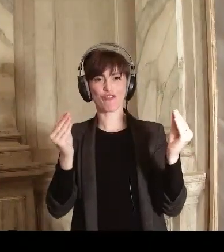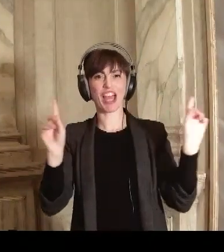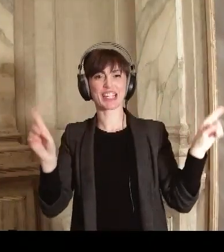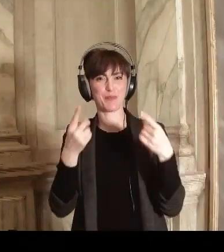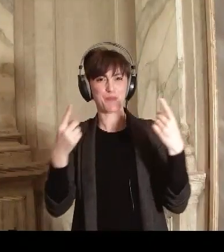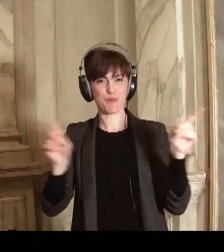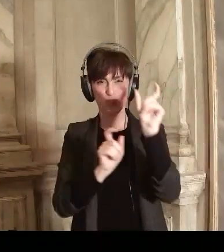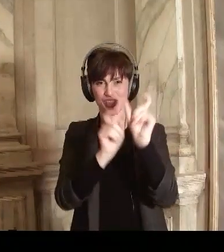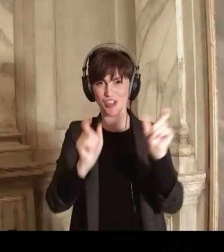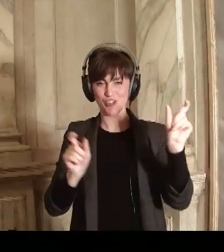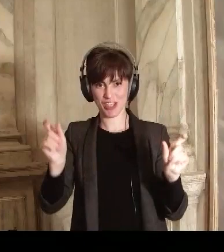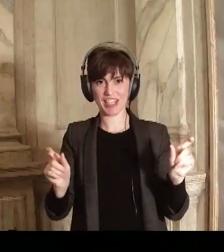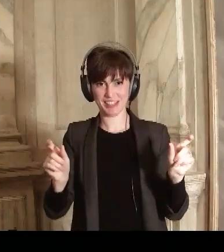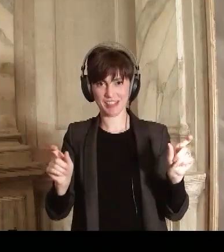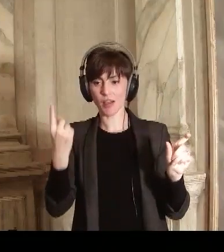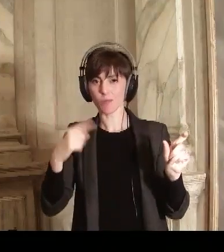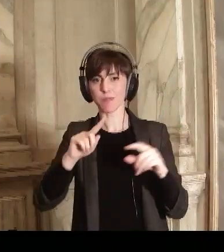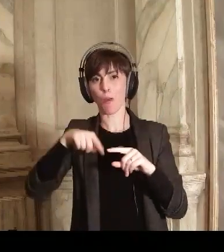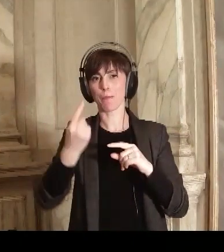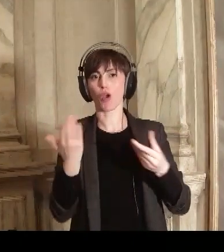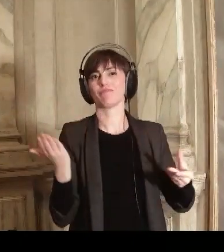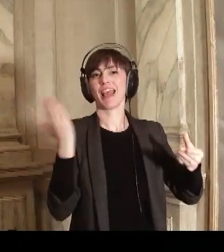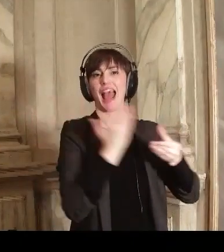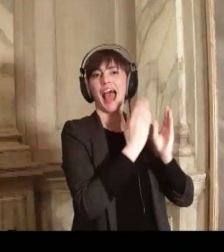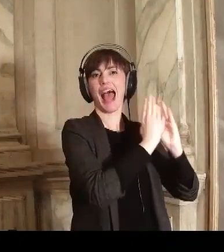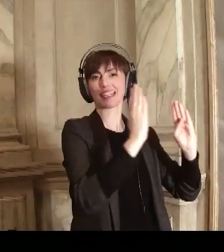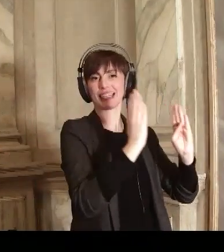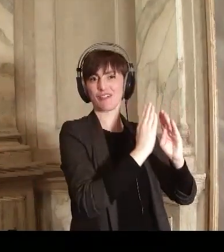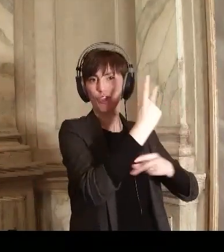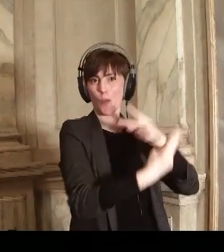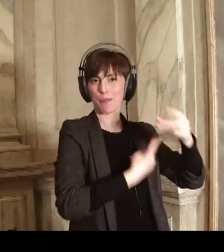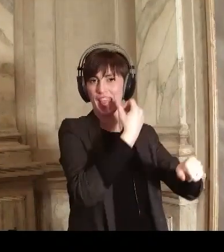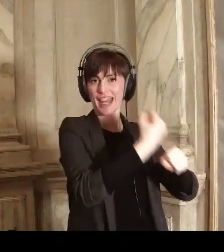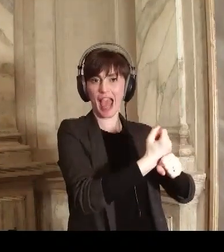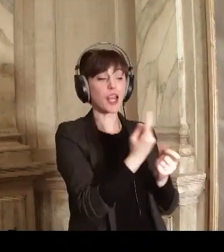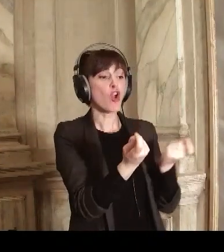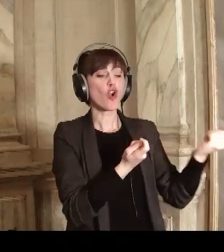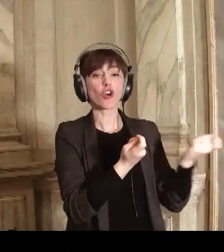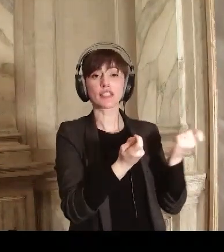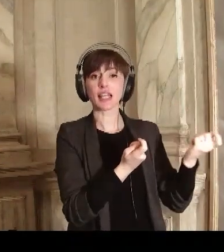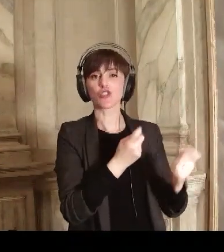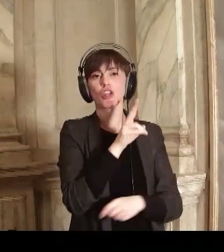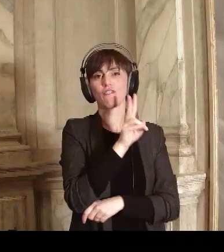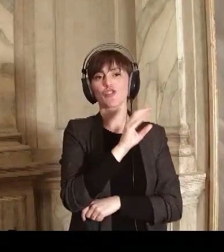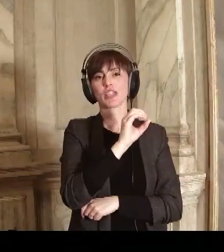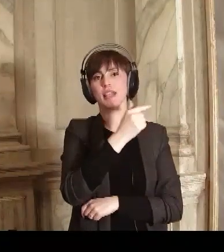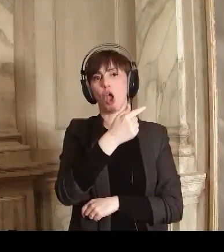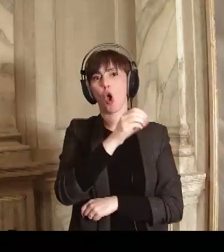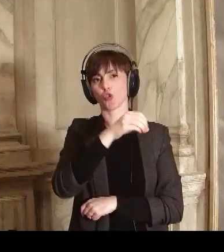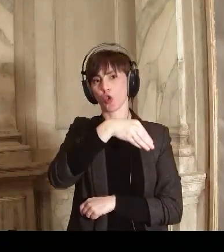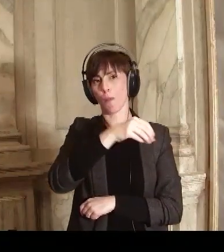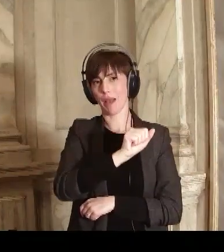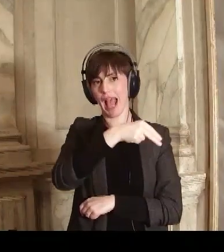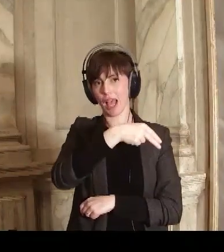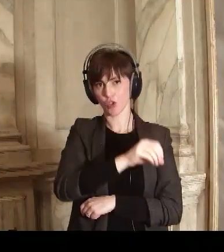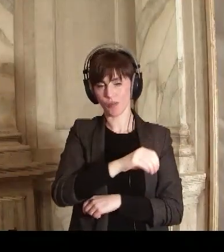Residenza dell'Archivio ASAC della Biennale, coordinati da Vincenzina Caterina Ottomano. Quindi il college di